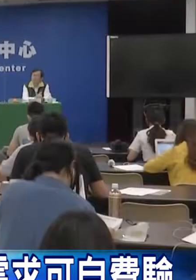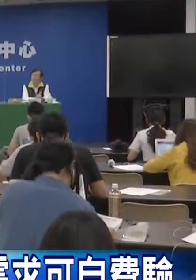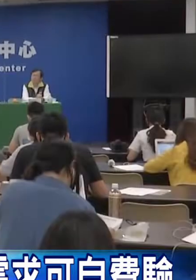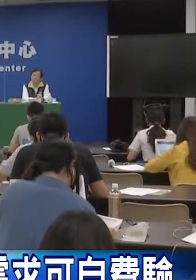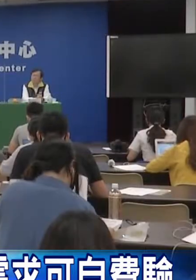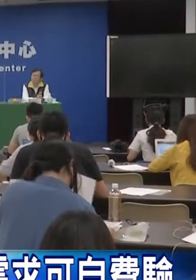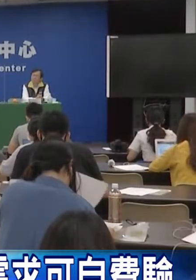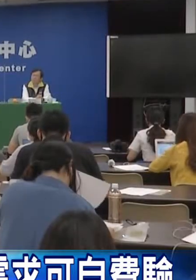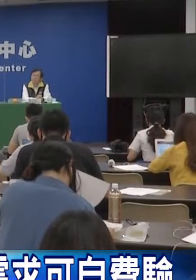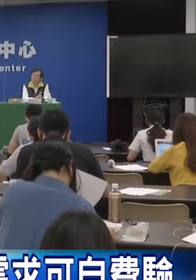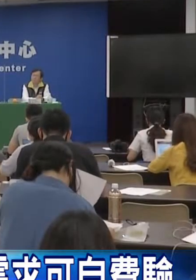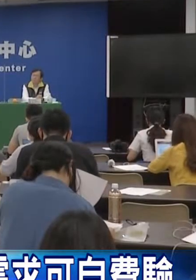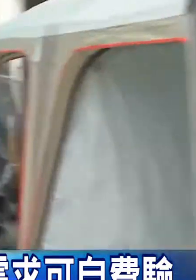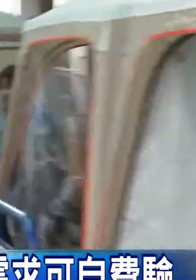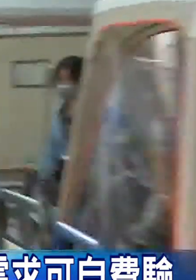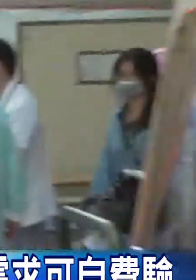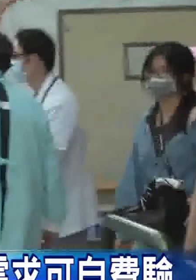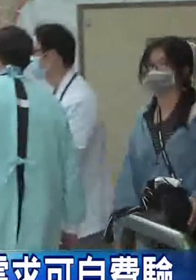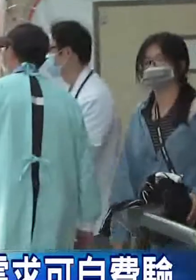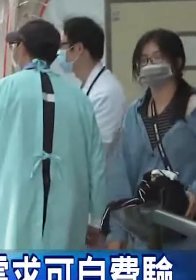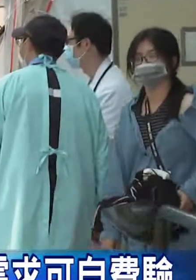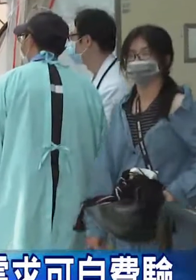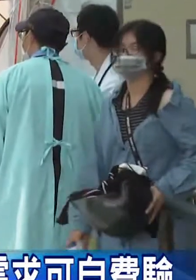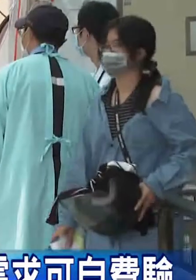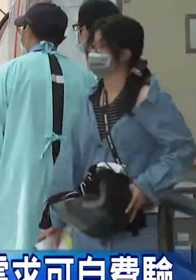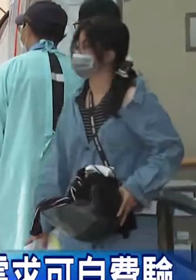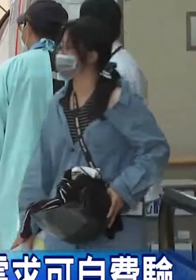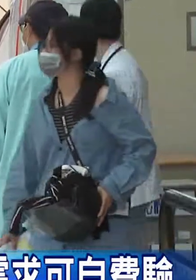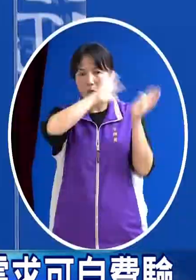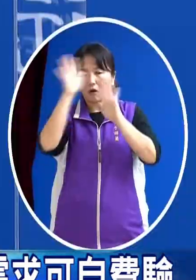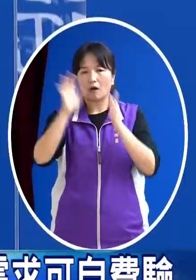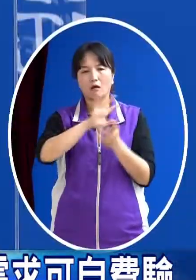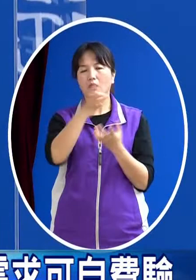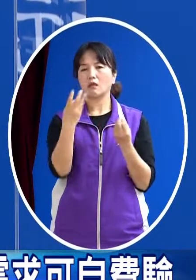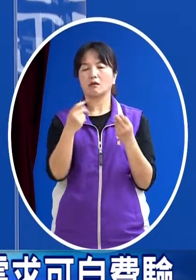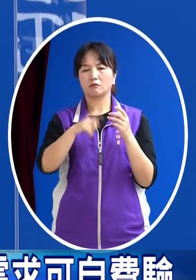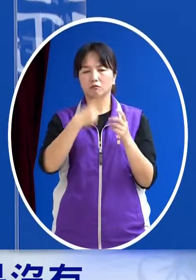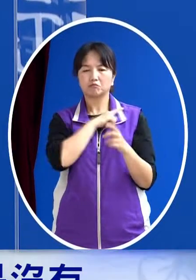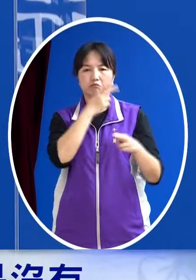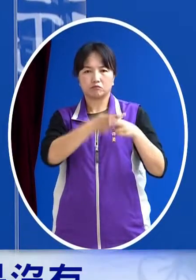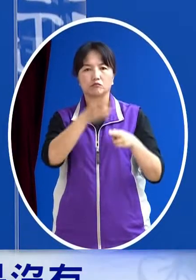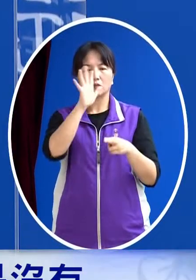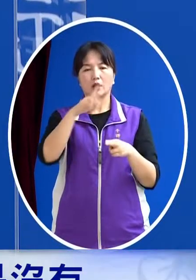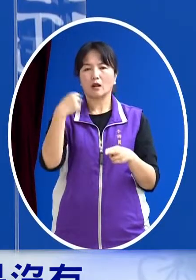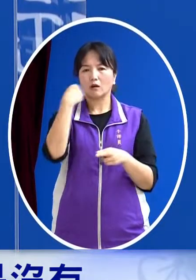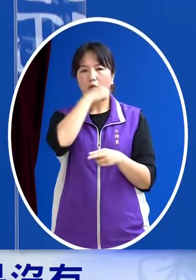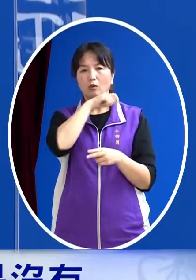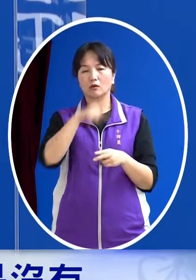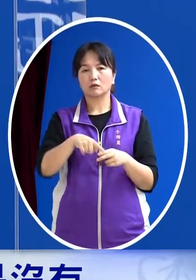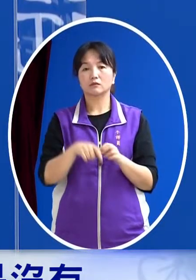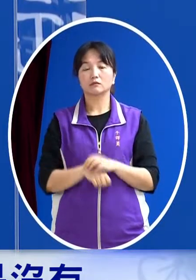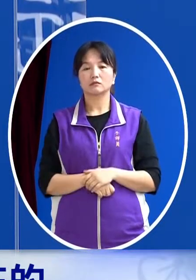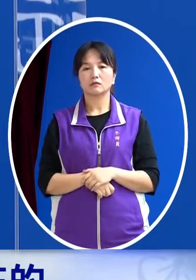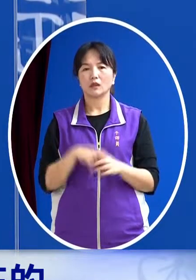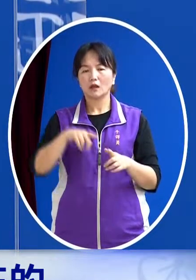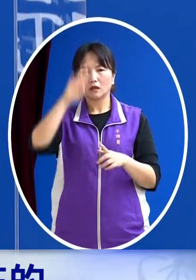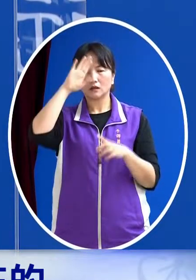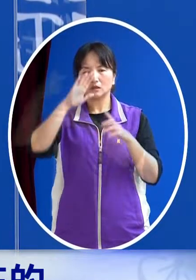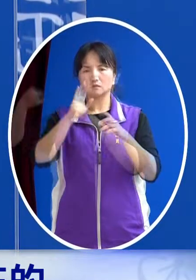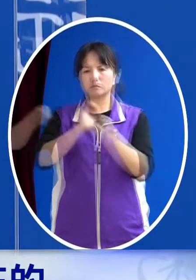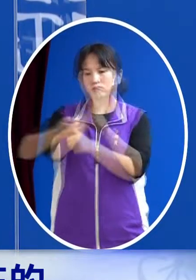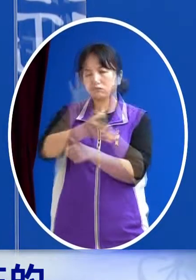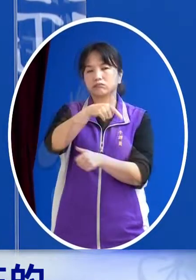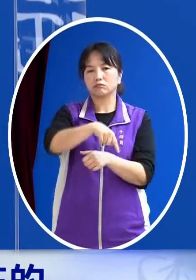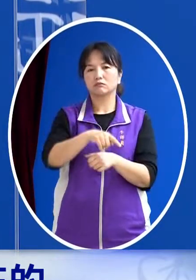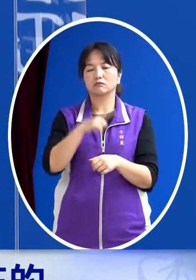块开记者会，回应各界一直关心的普筛问题。 我们很有信心说台湾是没有那个新冠病毒的